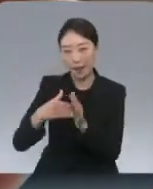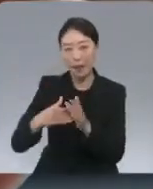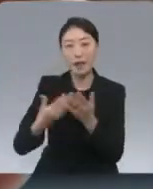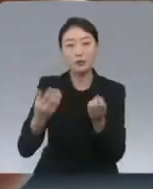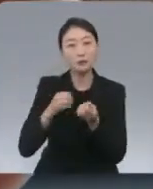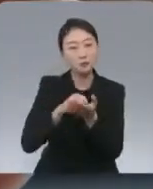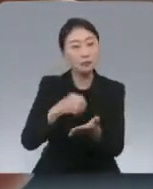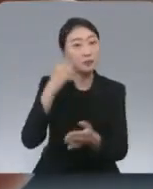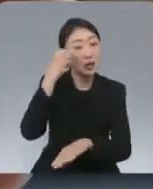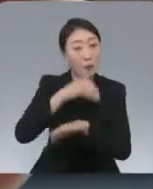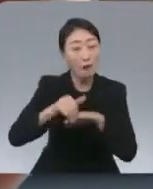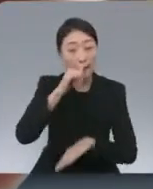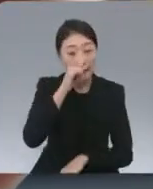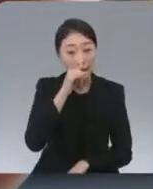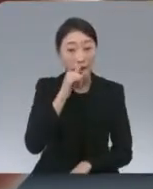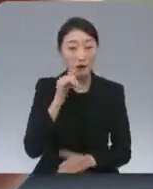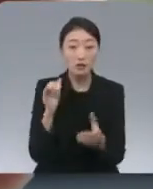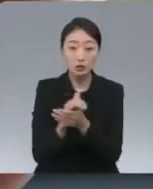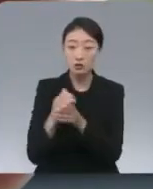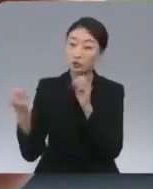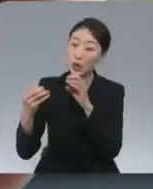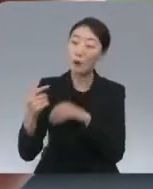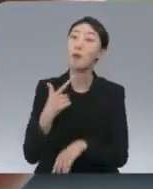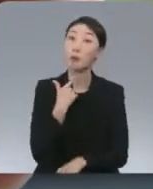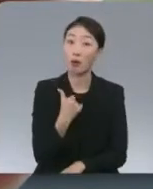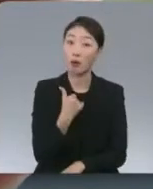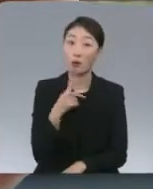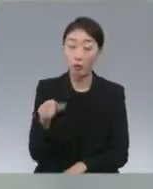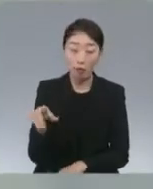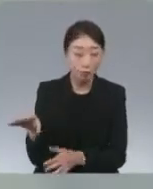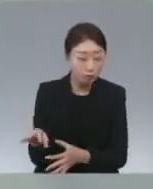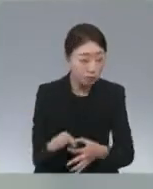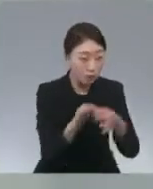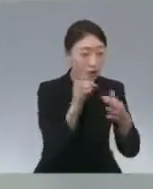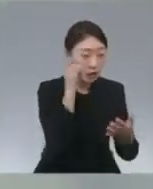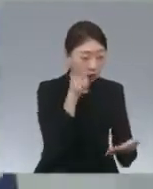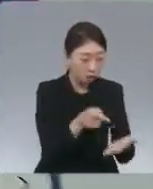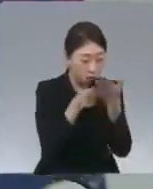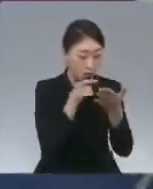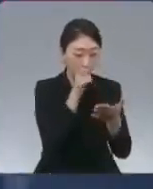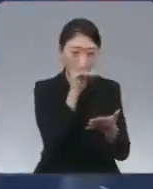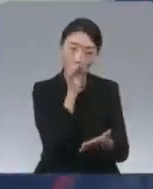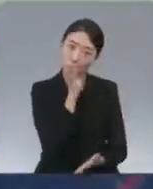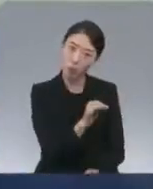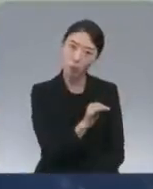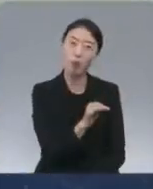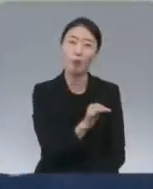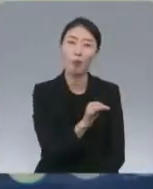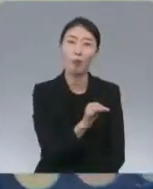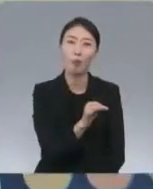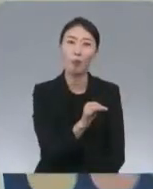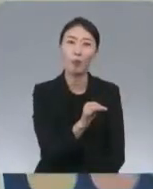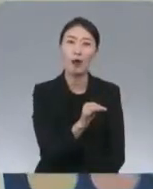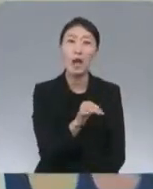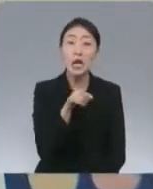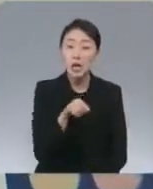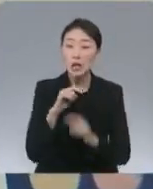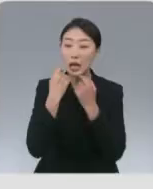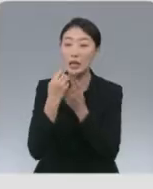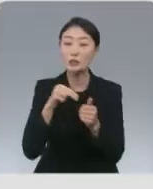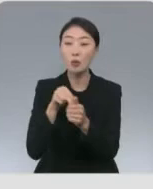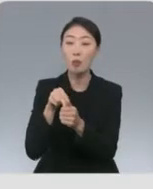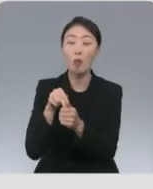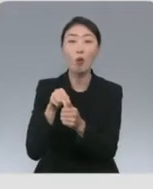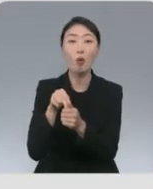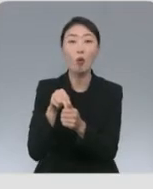chưa khi đăng ký tài khoản Google nội dung hướng dẫn về việc thu thập thông tin người dùng sẽ không trực tiếp hiện ra mà chúng ta sẽ phải nhấn chuột vào